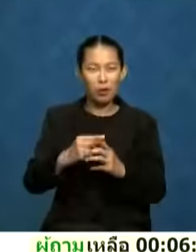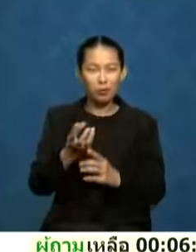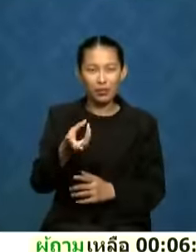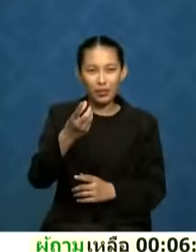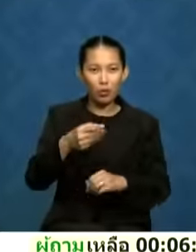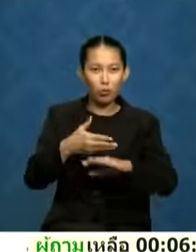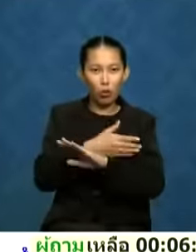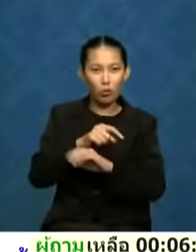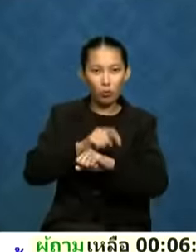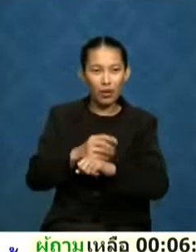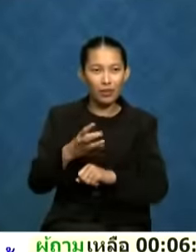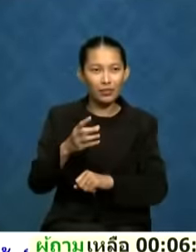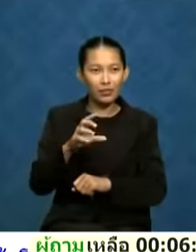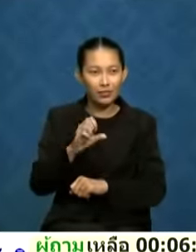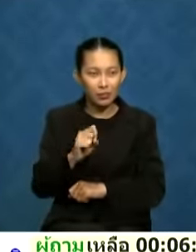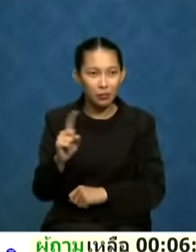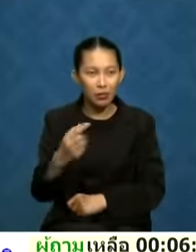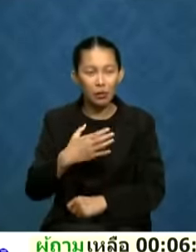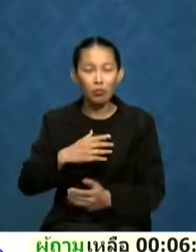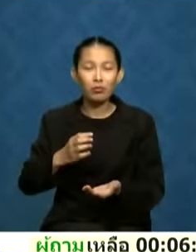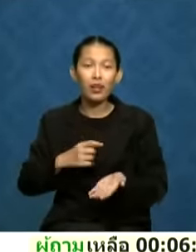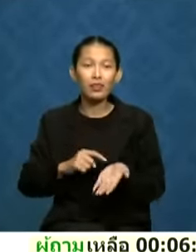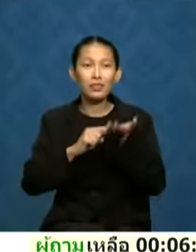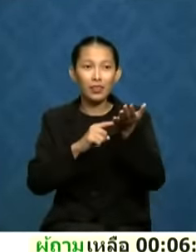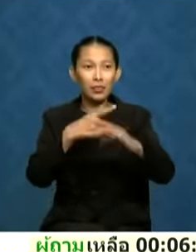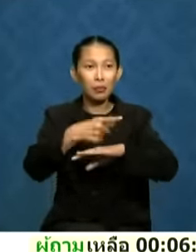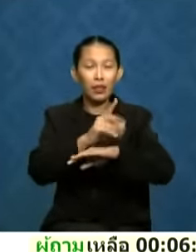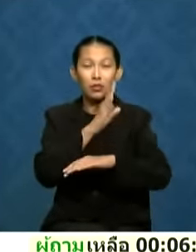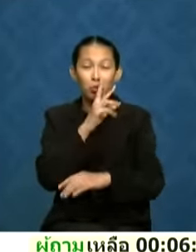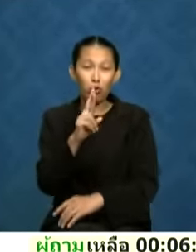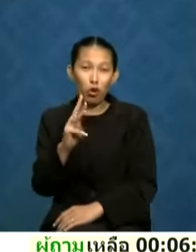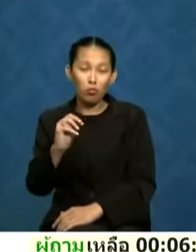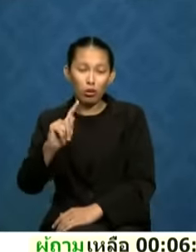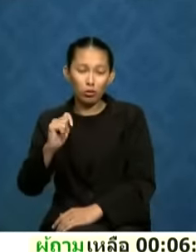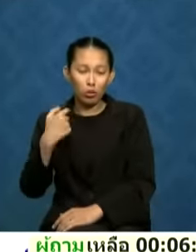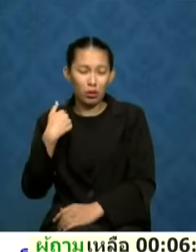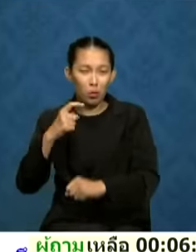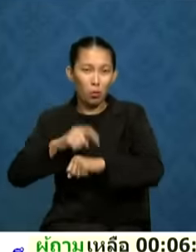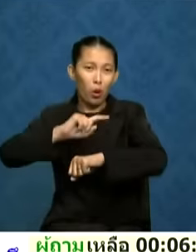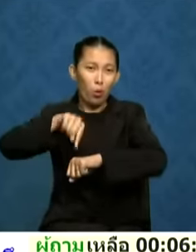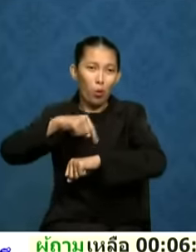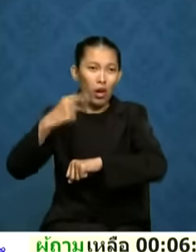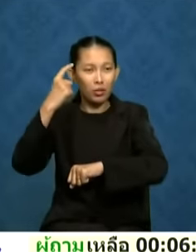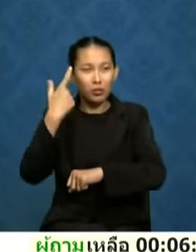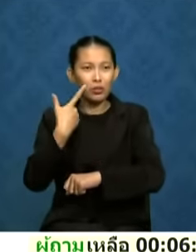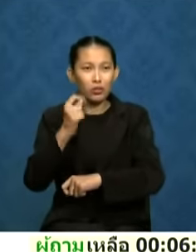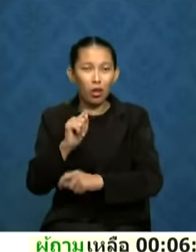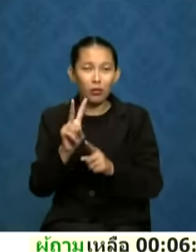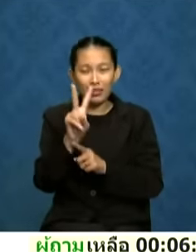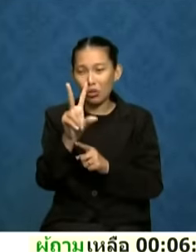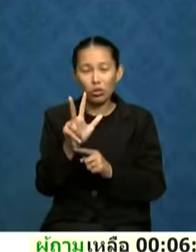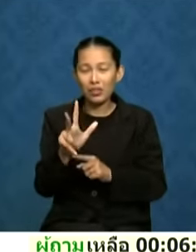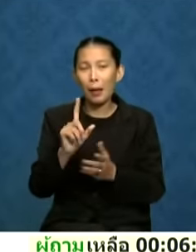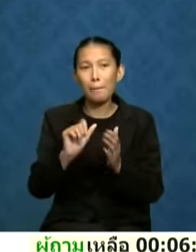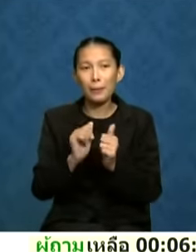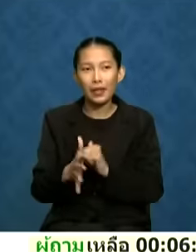จัเวลานะครับจิงๆ ถ้ผมอยจะเสนอทประทานว่ ถ้าทานรมูตีใช้เวลาเยอะ จะตอบคำถามขท 2 คที่ 3 ไม่ได้